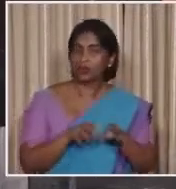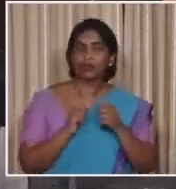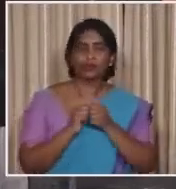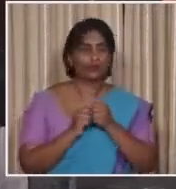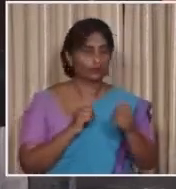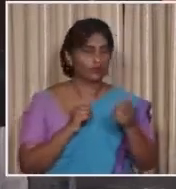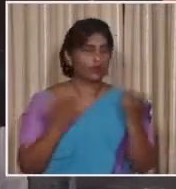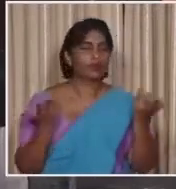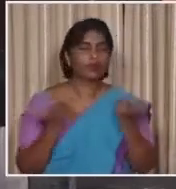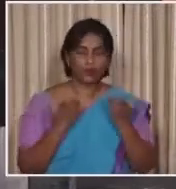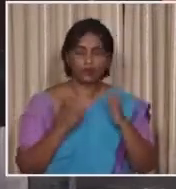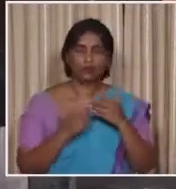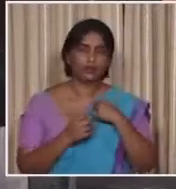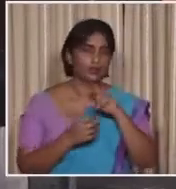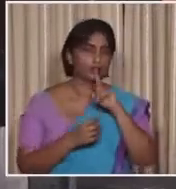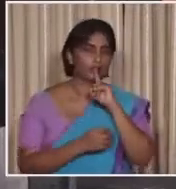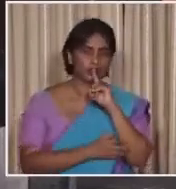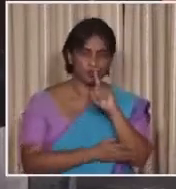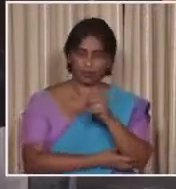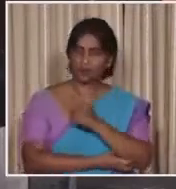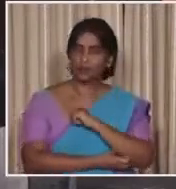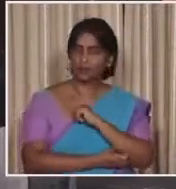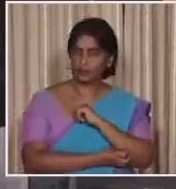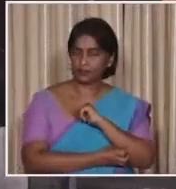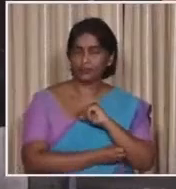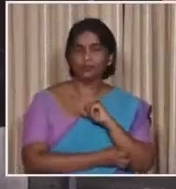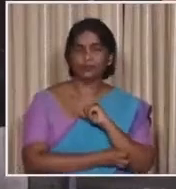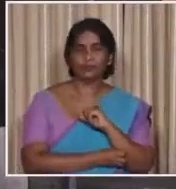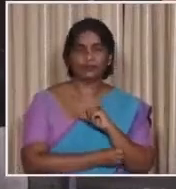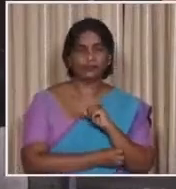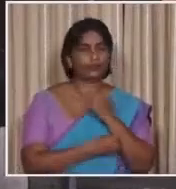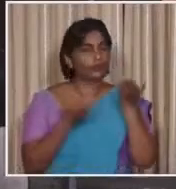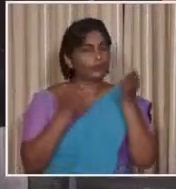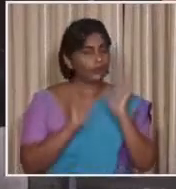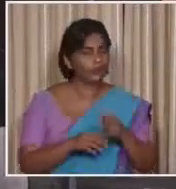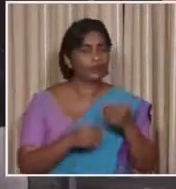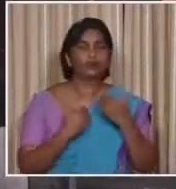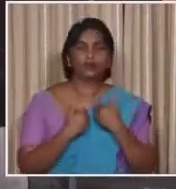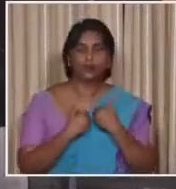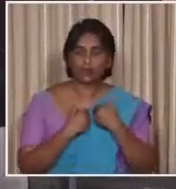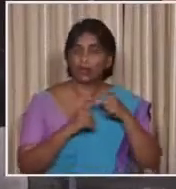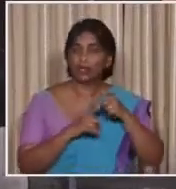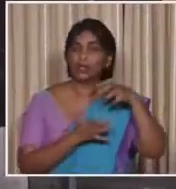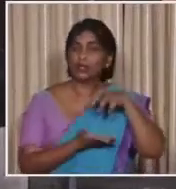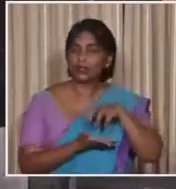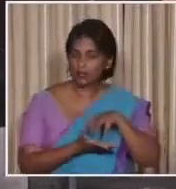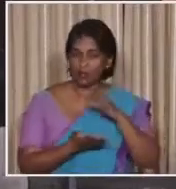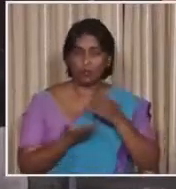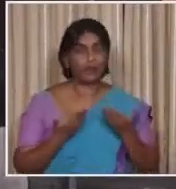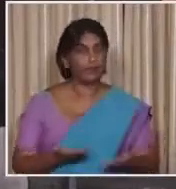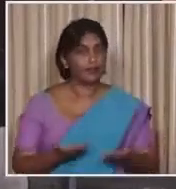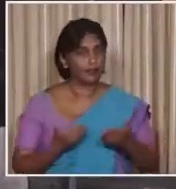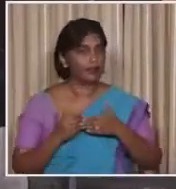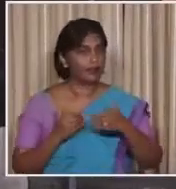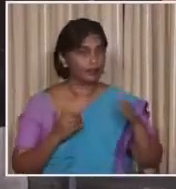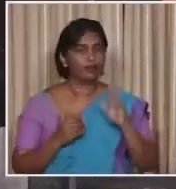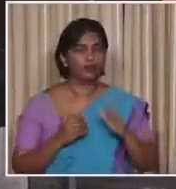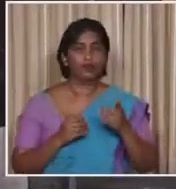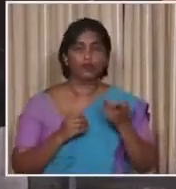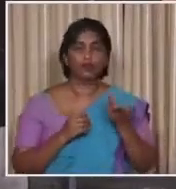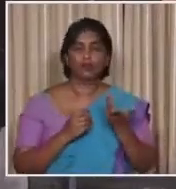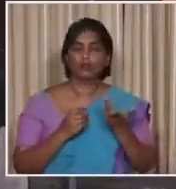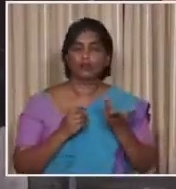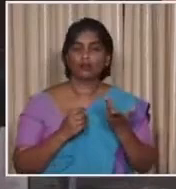சென்றிருக்காது என்பதை நீங்கள் அனைவரும் உணர்ந்து கொள்ள வேண்டும். இறுதியாக என்னுடைய மாவட்டம் சம்பந்தமாக தற்போது அறுவடை நடந்து கொண்டிருக்கும்